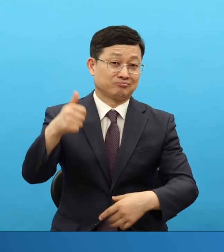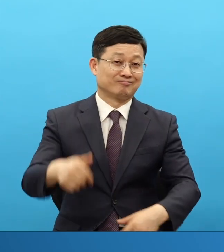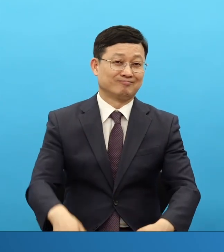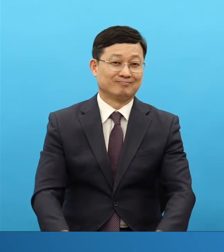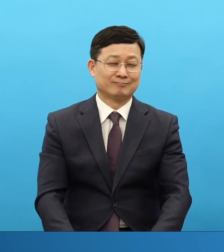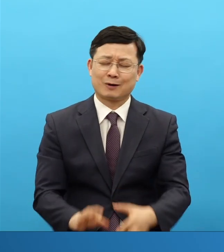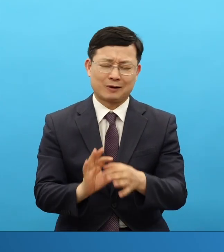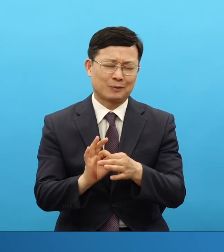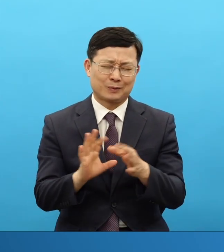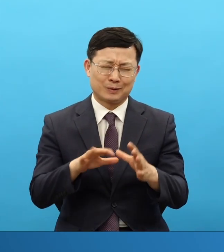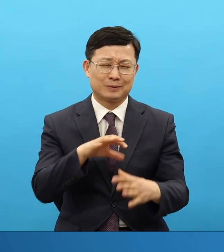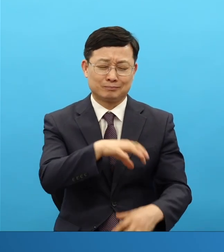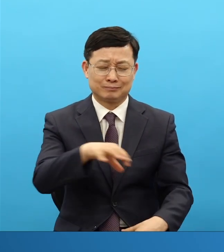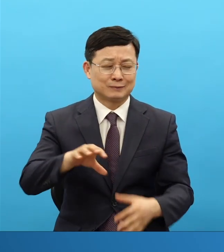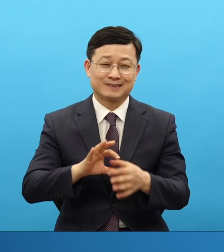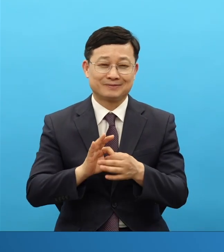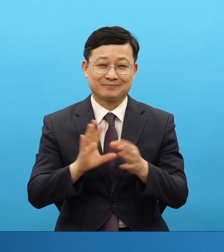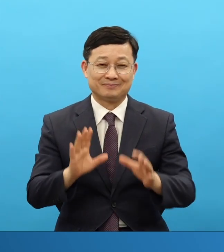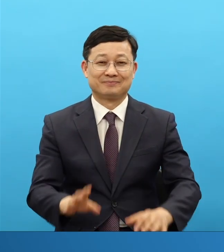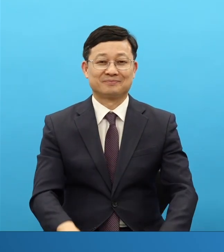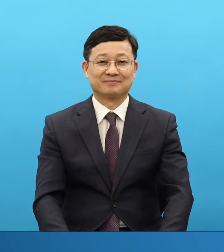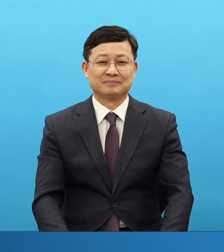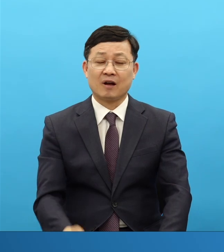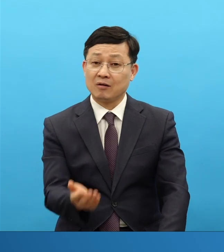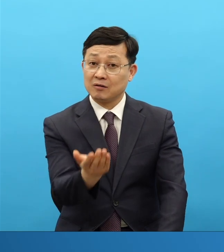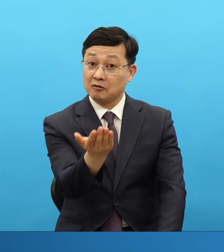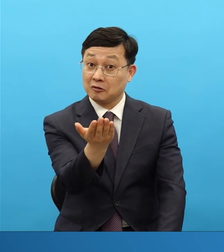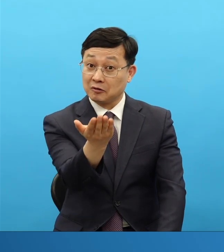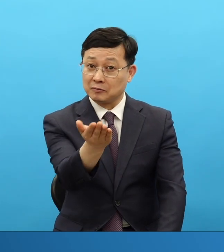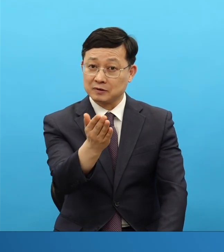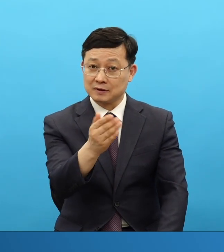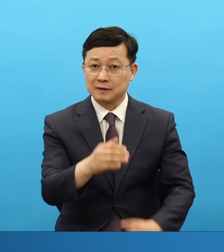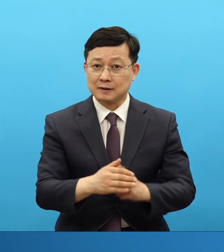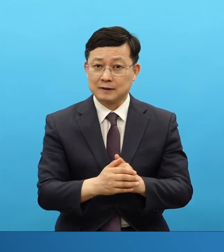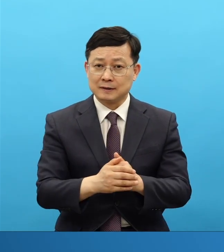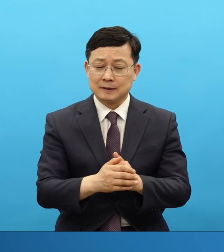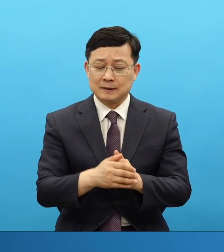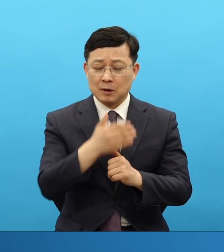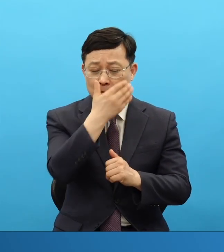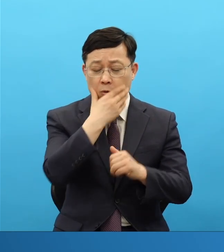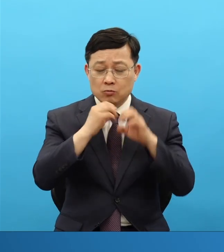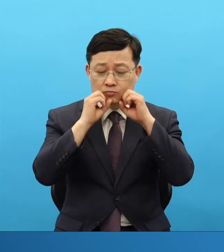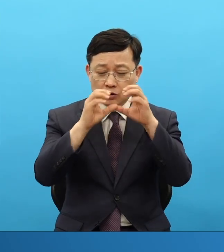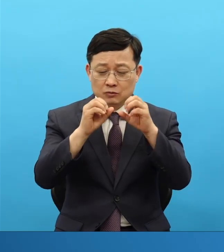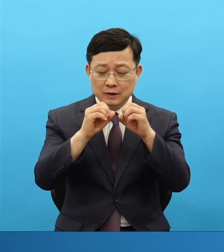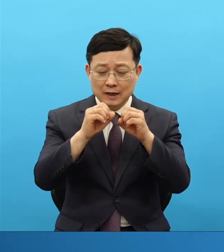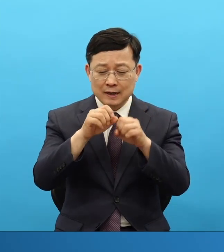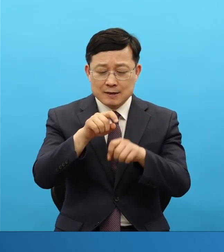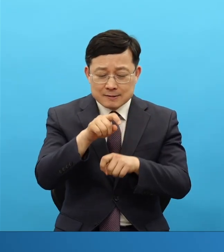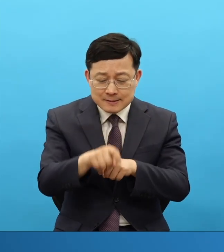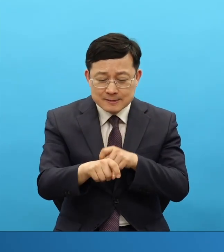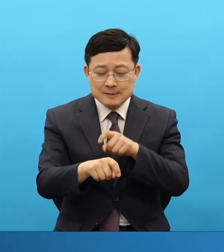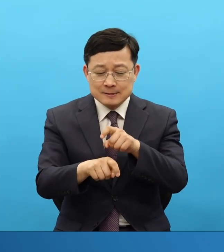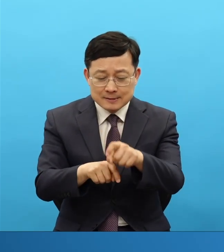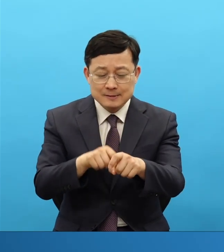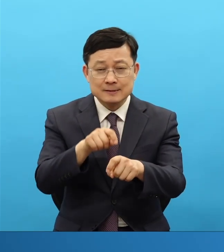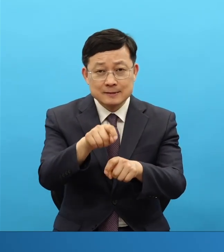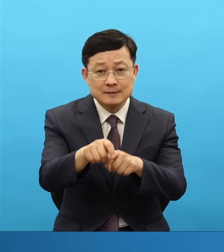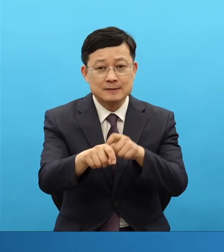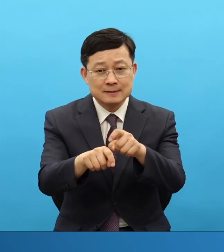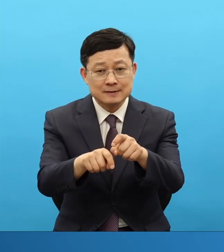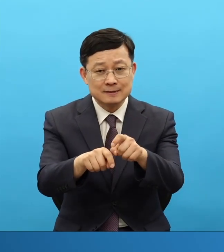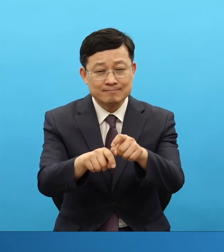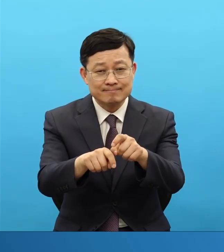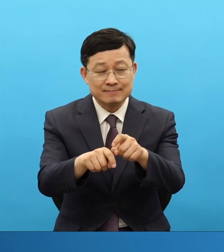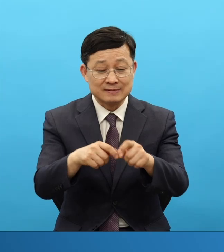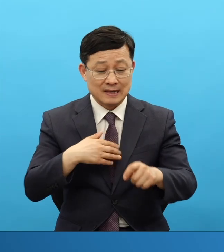areas. It's even better. 여러분의 발자취를 남겨라. Leave behind your footprints. 이름 낼라 말이 아닙니다. Not that